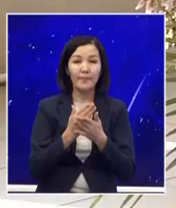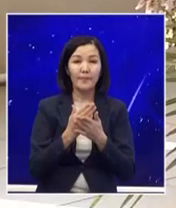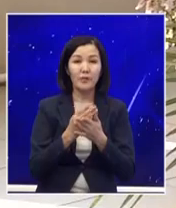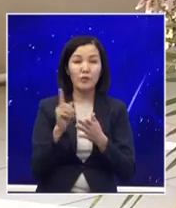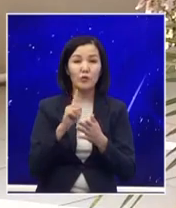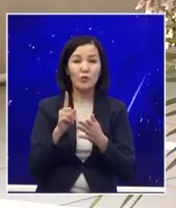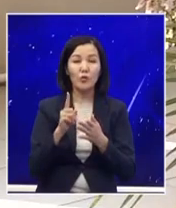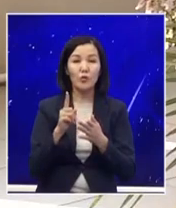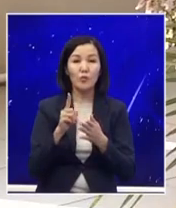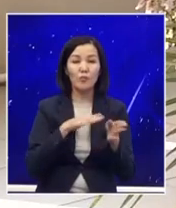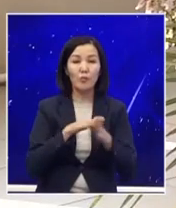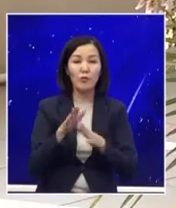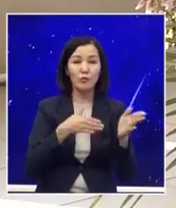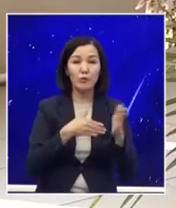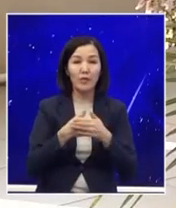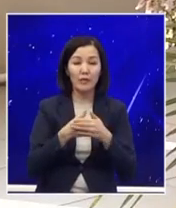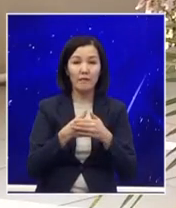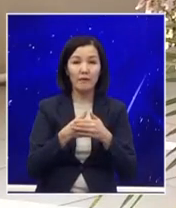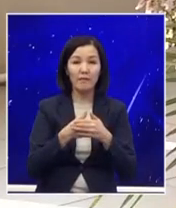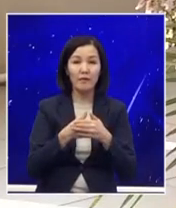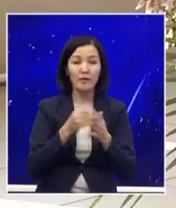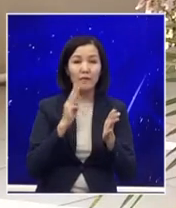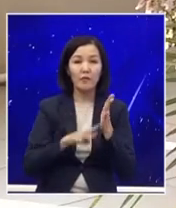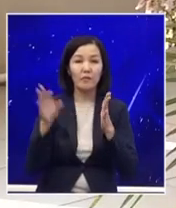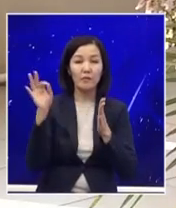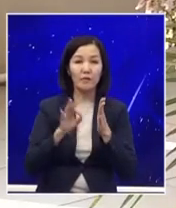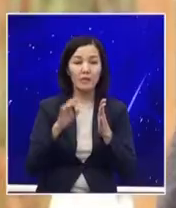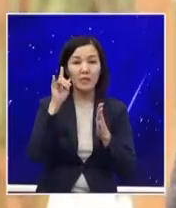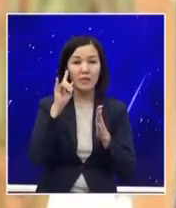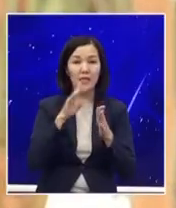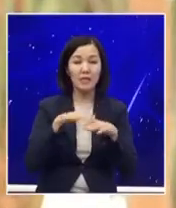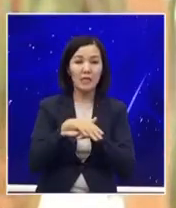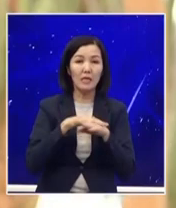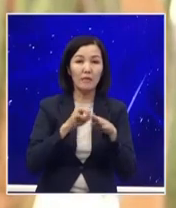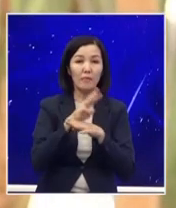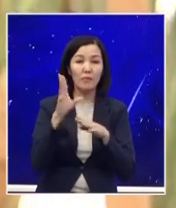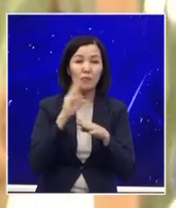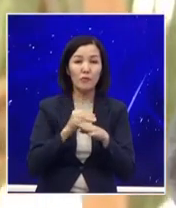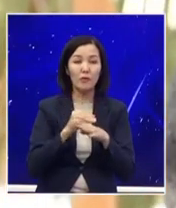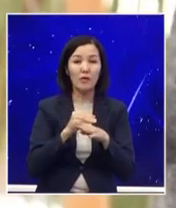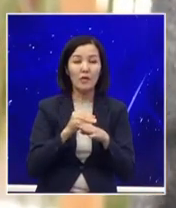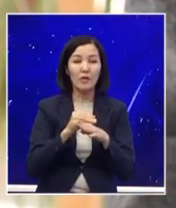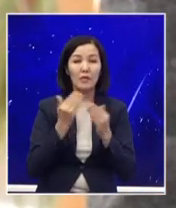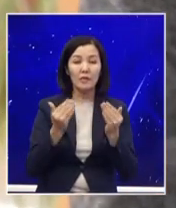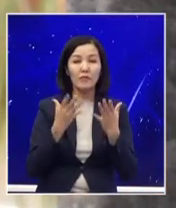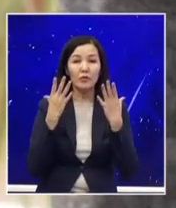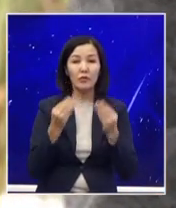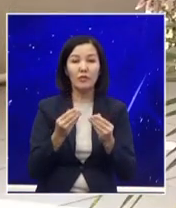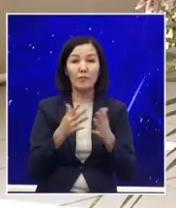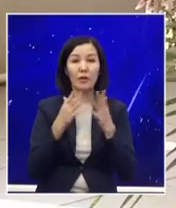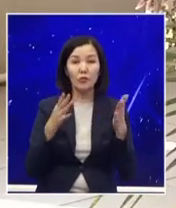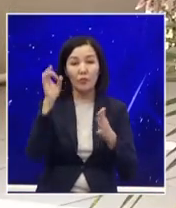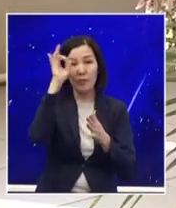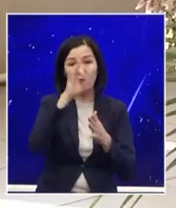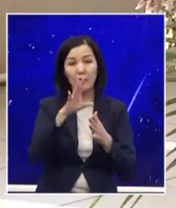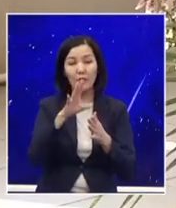мы полностью закрываем процентов на 80 наш казахстанский рынок. Продукция «Кайнар» сегодня пользуется большой популярностью